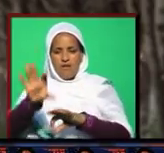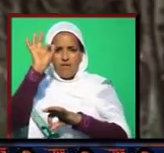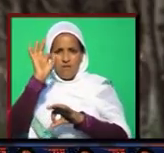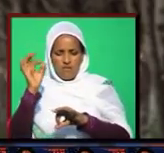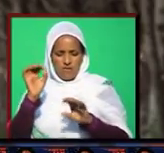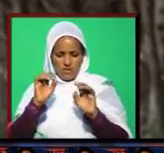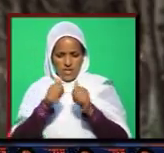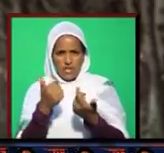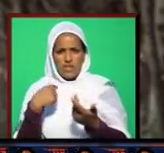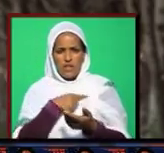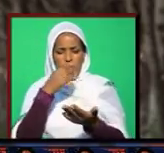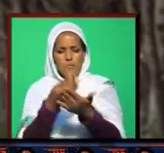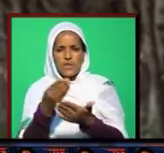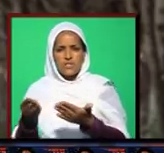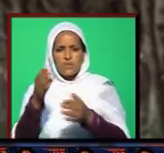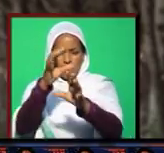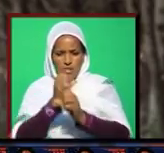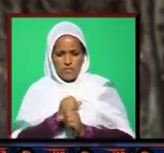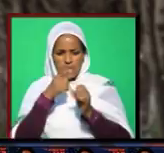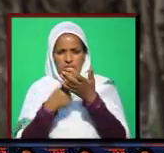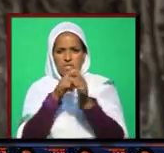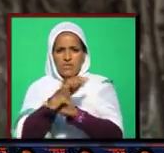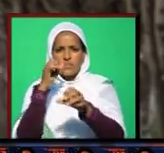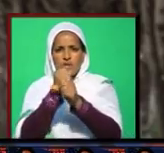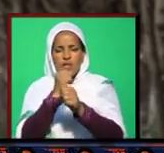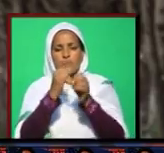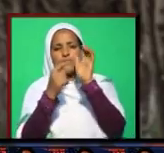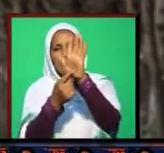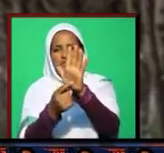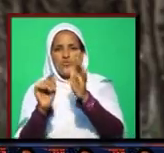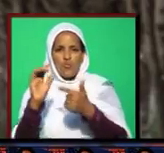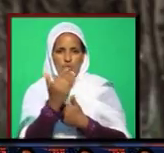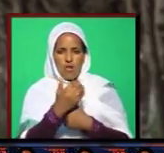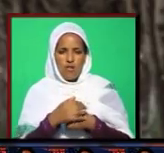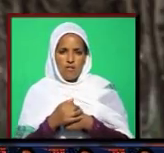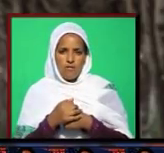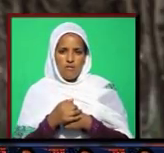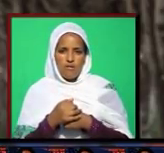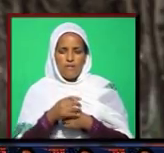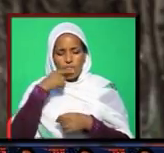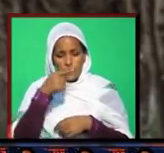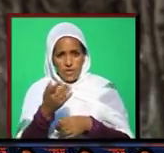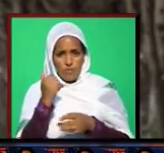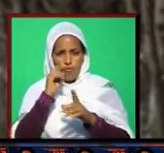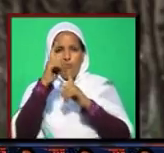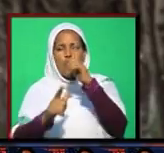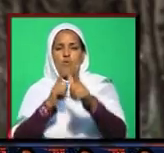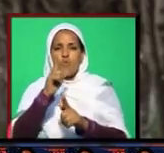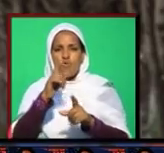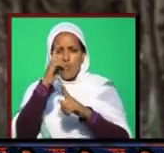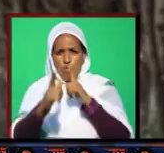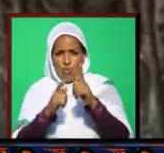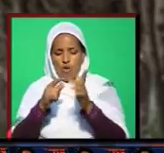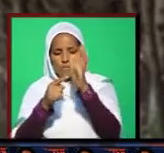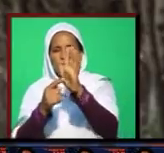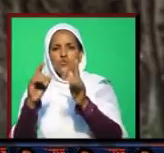ሆኖ እንዴት እኛ በገንዘብ ተቀብለን እንዲህ እናደርጋለን እንዲሉ ምልክት ሆኖለታል። ይነግራቸው የነበረም በቋንቋ